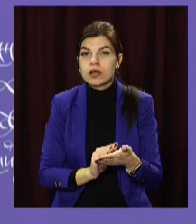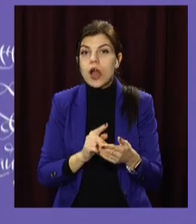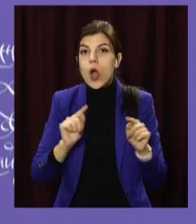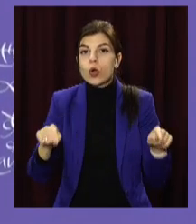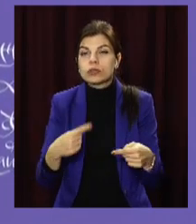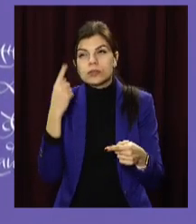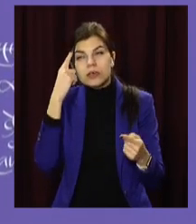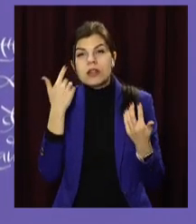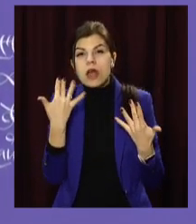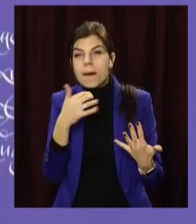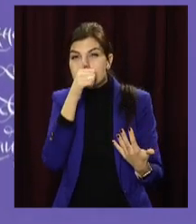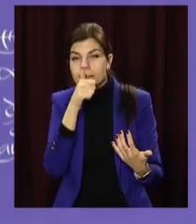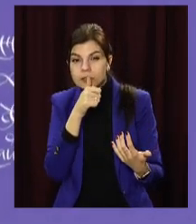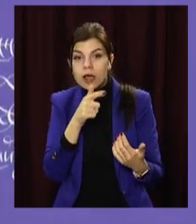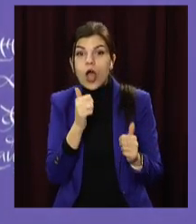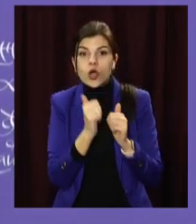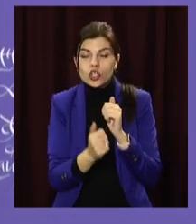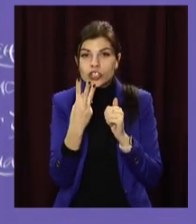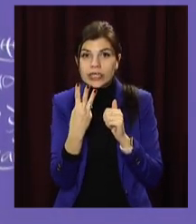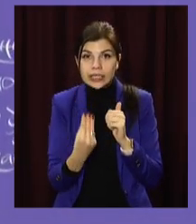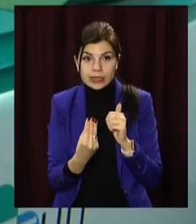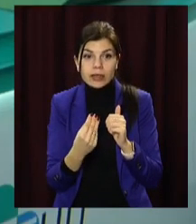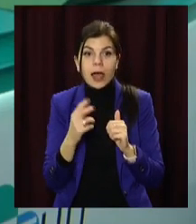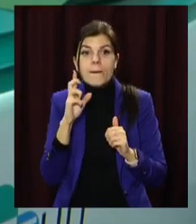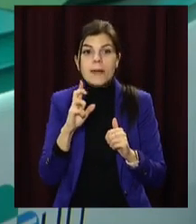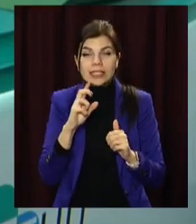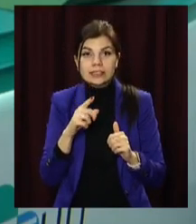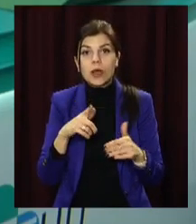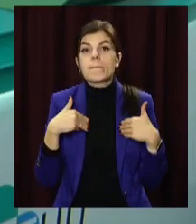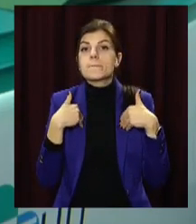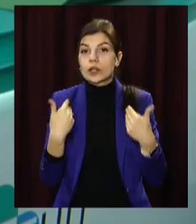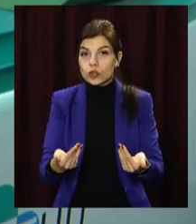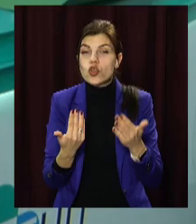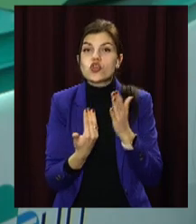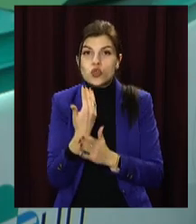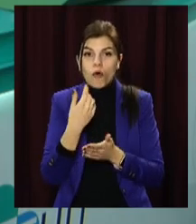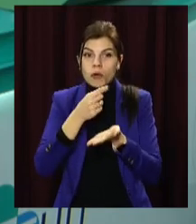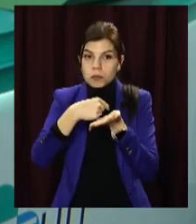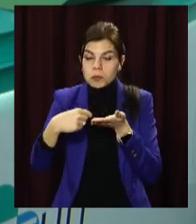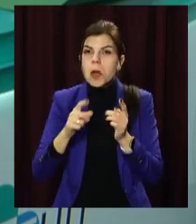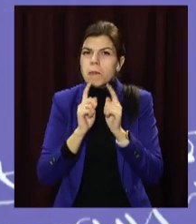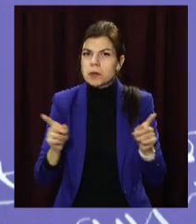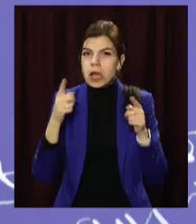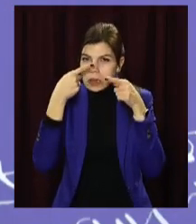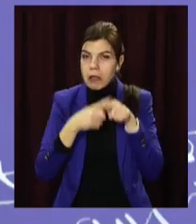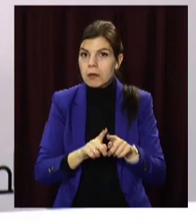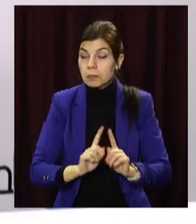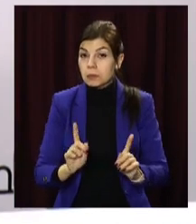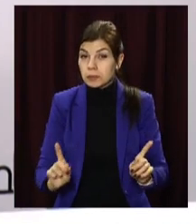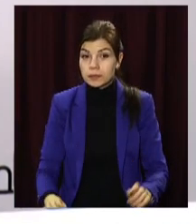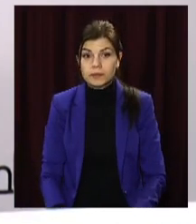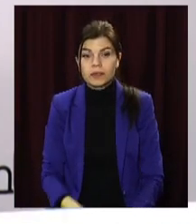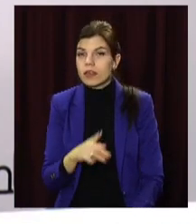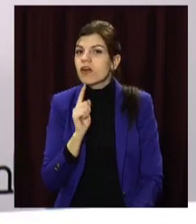працювали декілька місяців, а кожні 3 дні впродовж березня відвідувачам пропонуватимуть нову каліграфічну композицію.